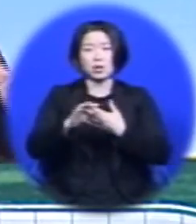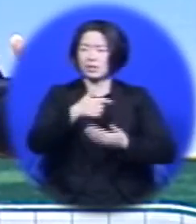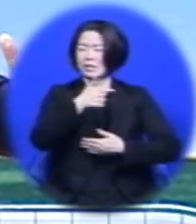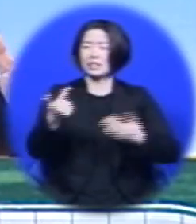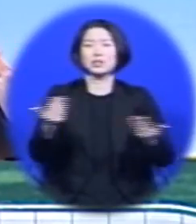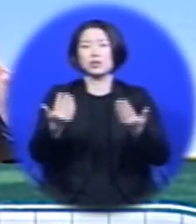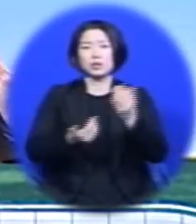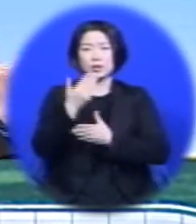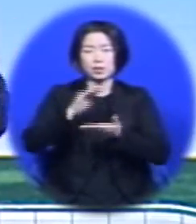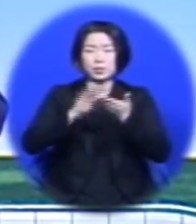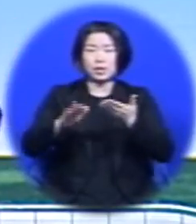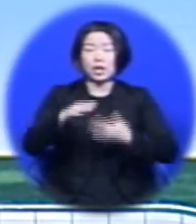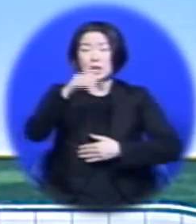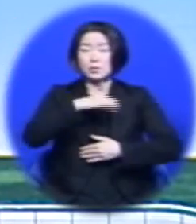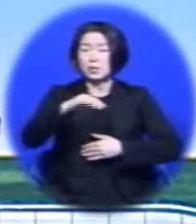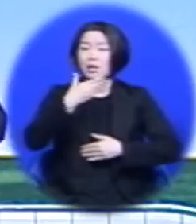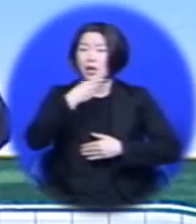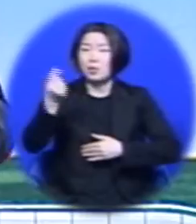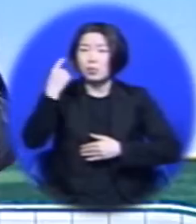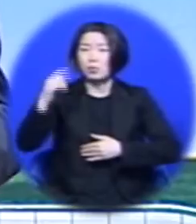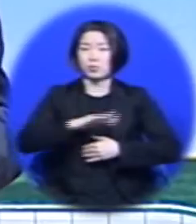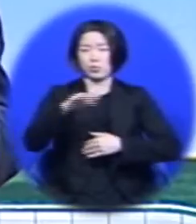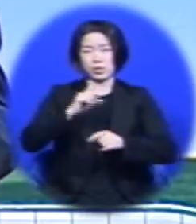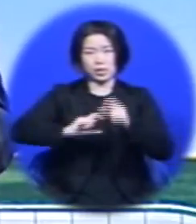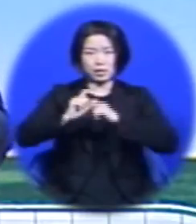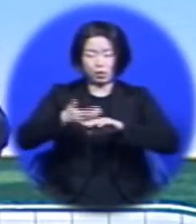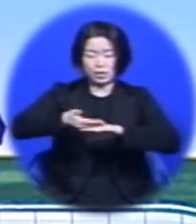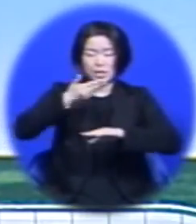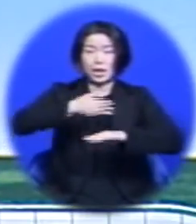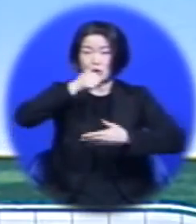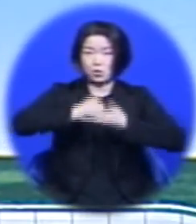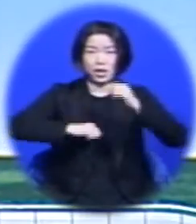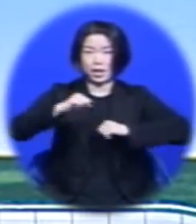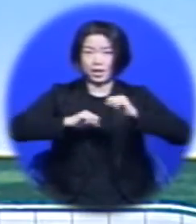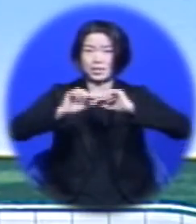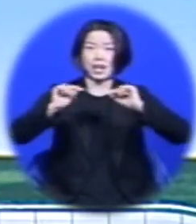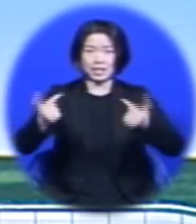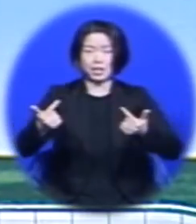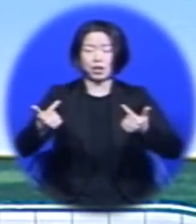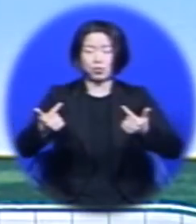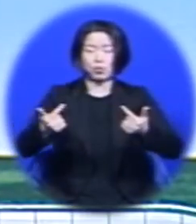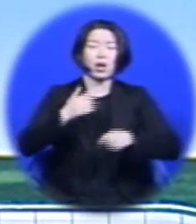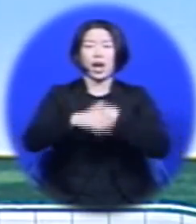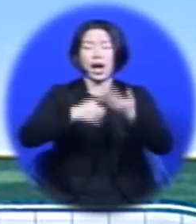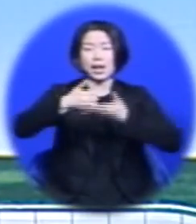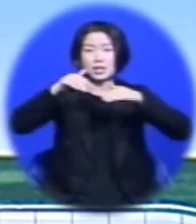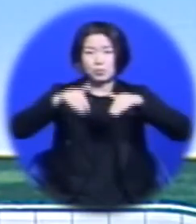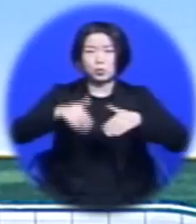십자가의 복음은 우리를 더 이상 죄짓지 않고 그리고 하나님의 종으로